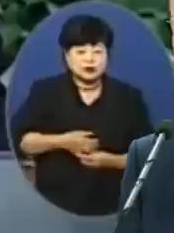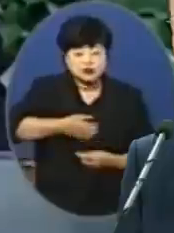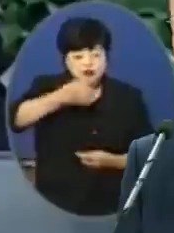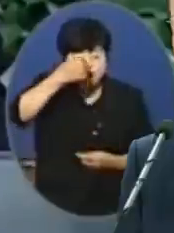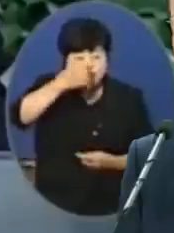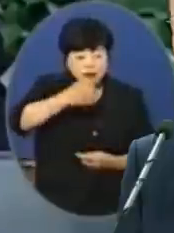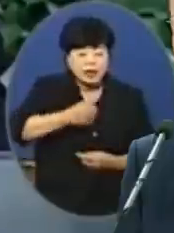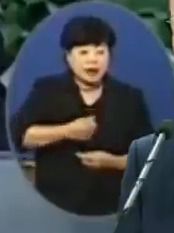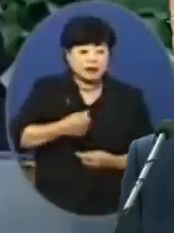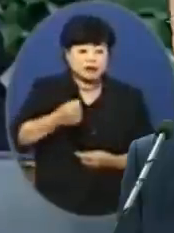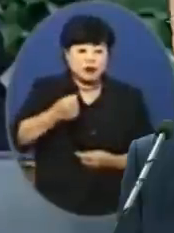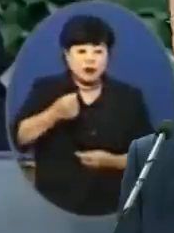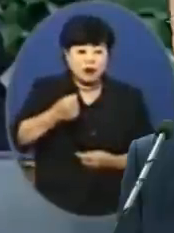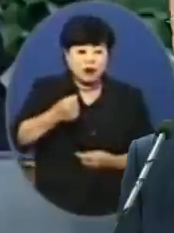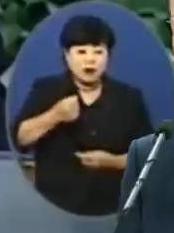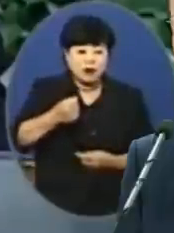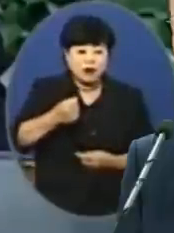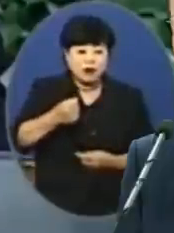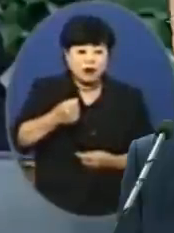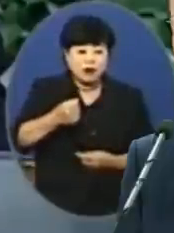꿈을 꾸고